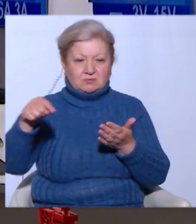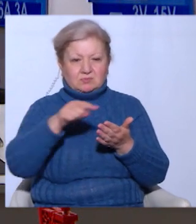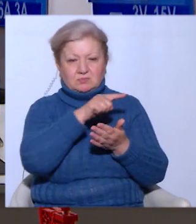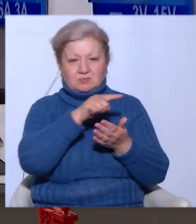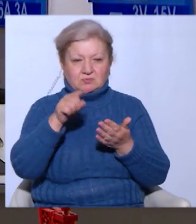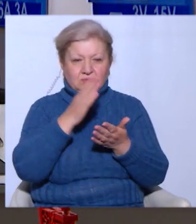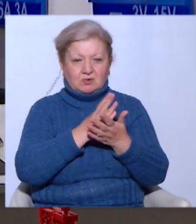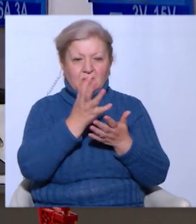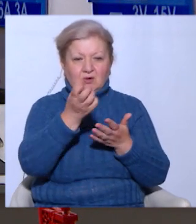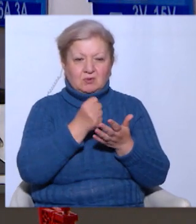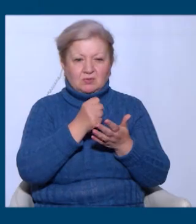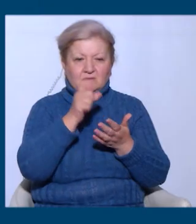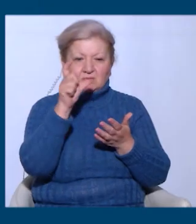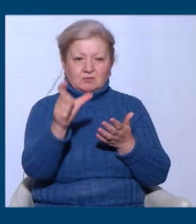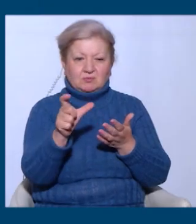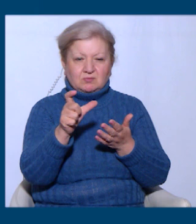დიამეტრი და